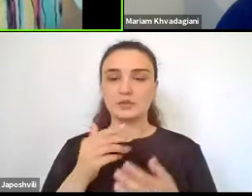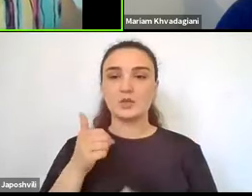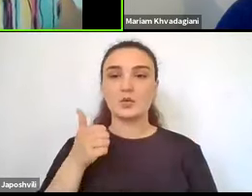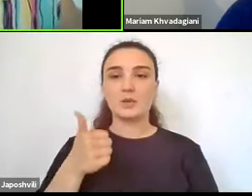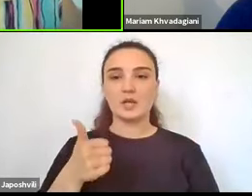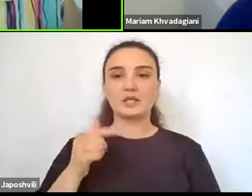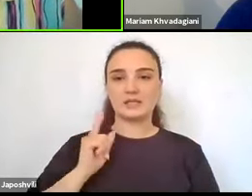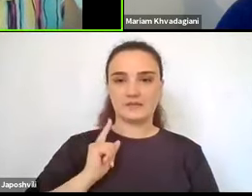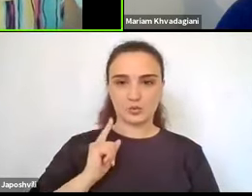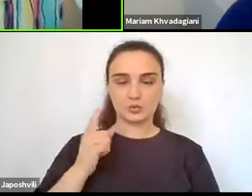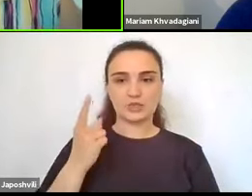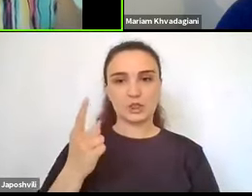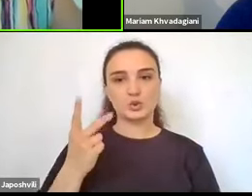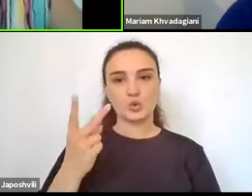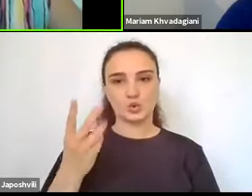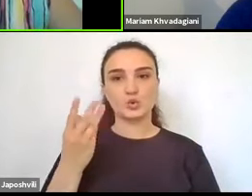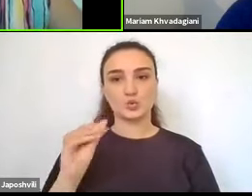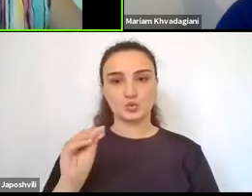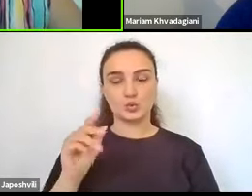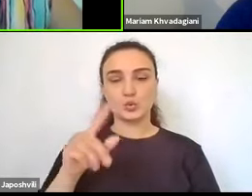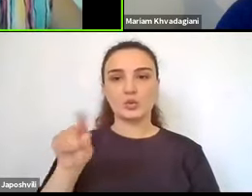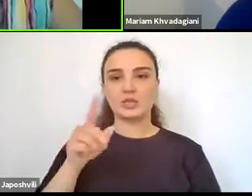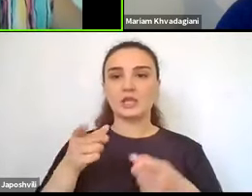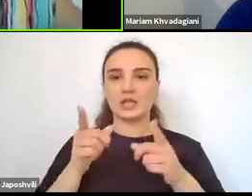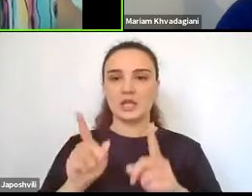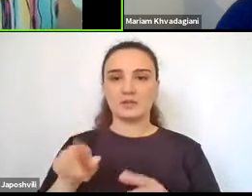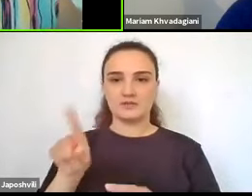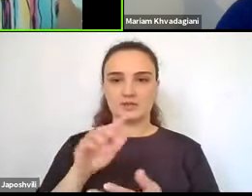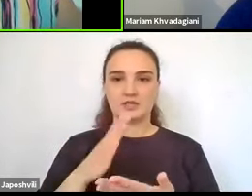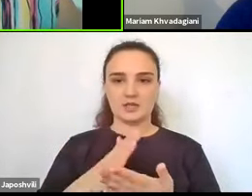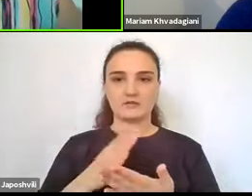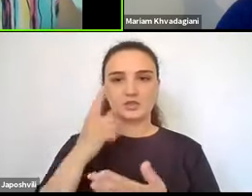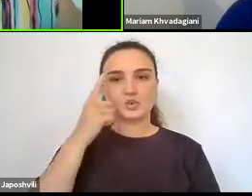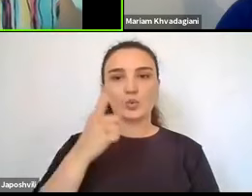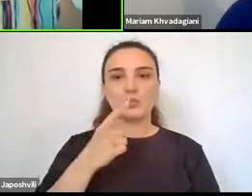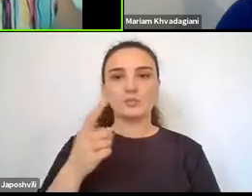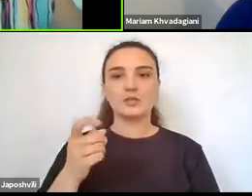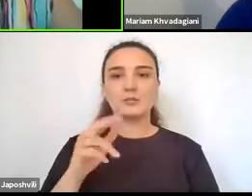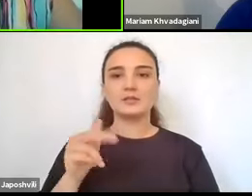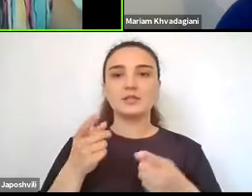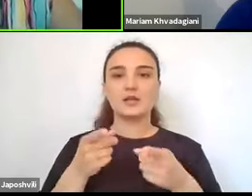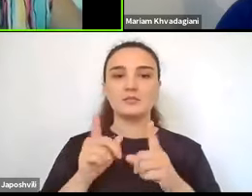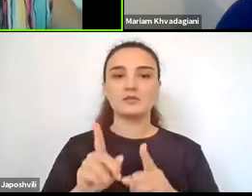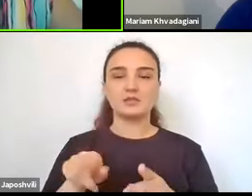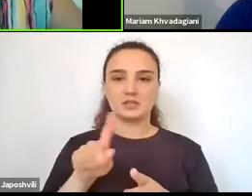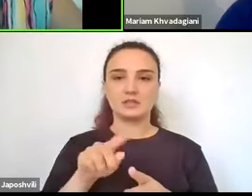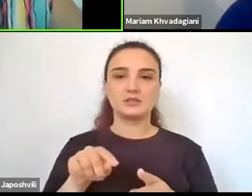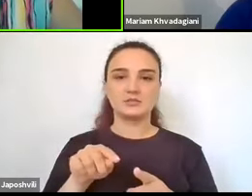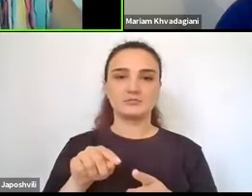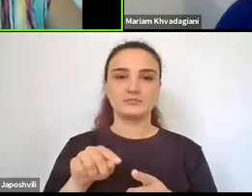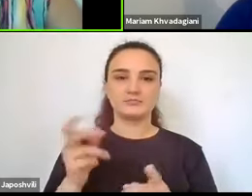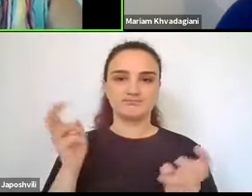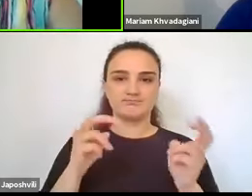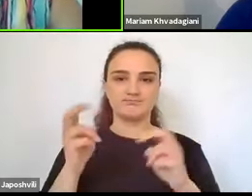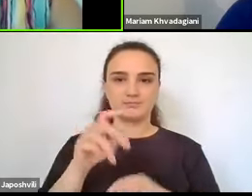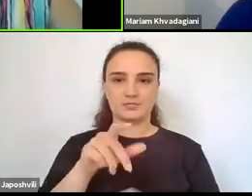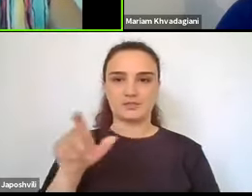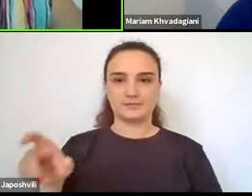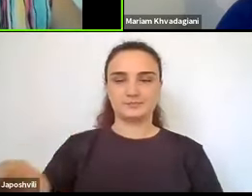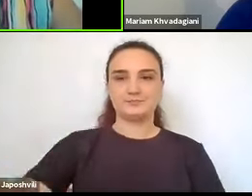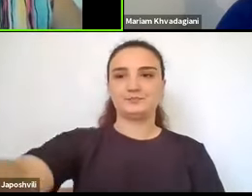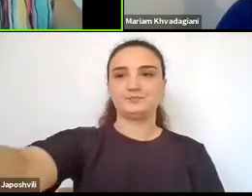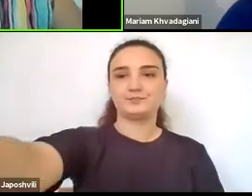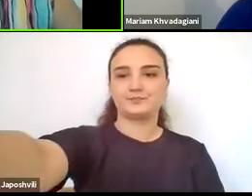დაველოდოთ ხოლმე, რომ დავრწმუნდოთ, რომ ყველას ნამდვილად მიუვიდა ეს შეტყობინება და ნამდვილად შემოგვერთა ბმულზე.